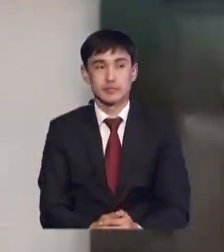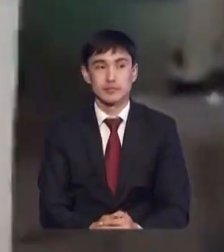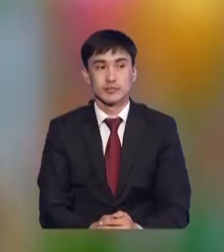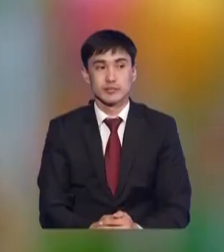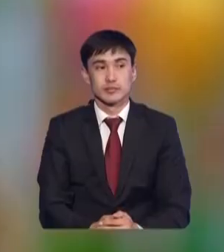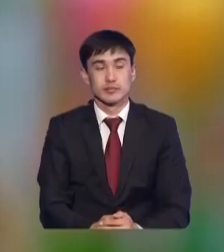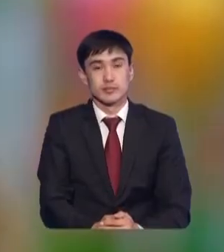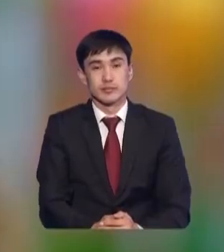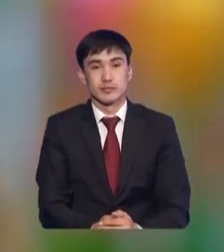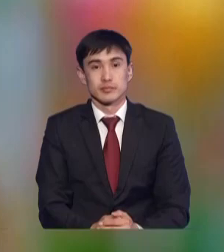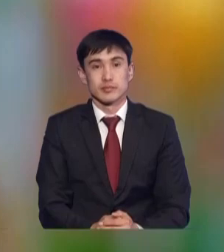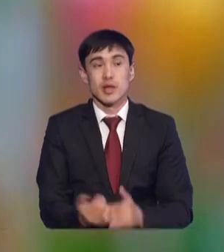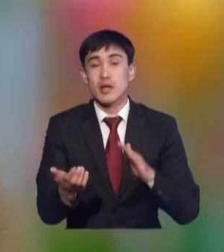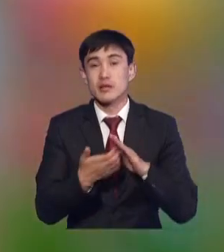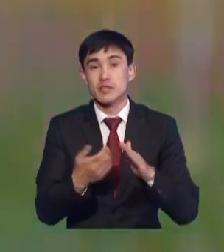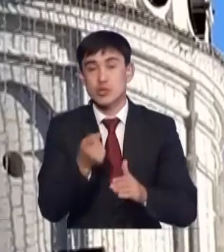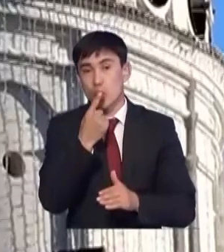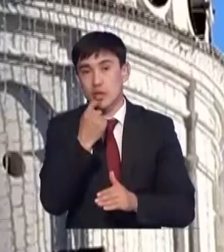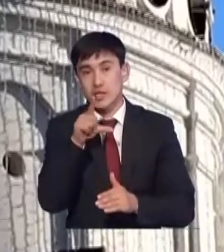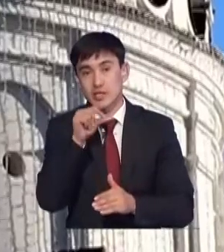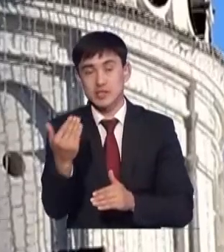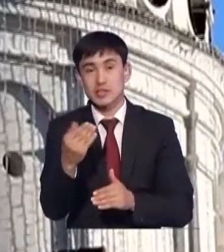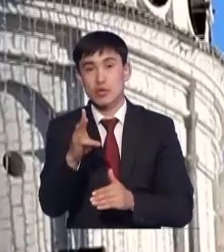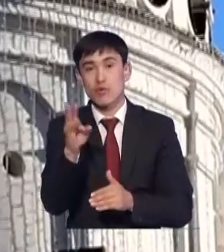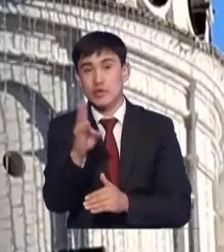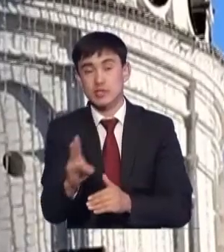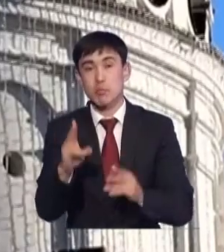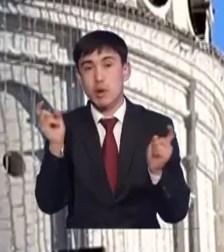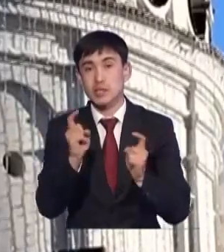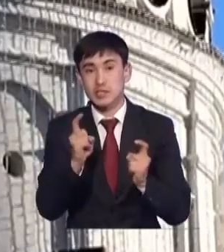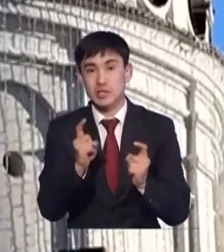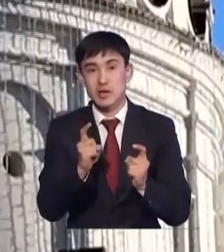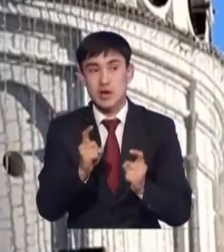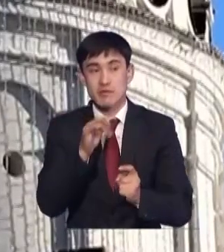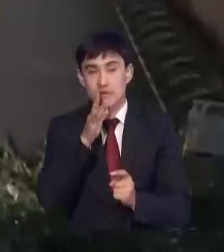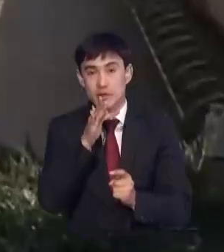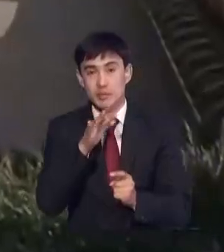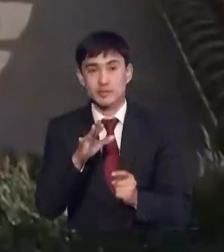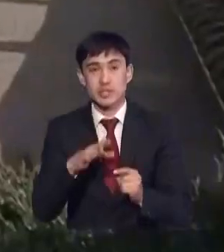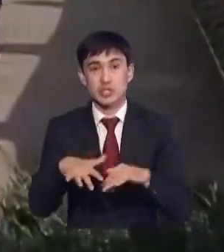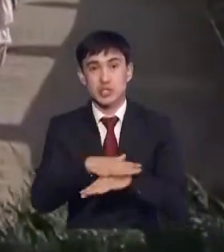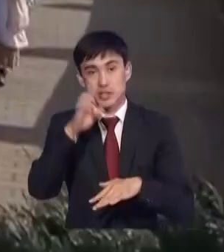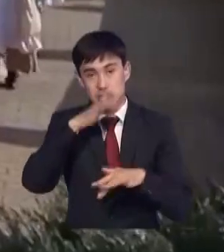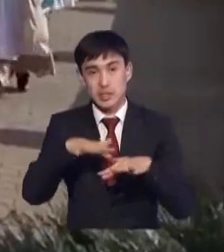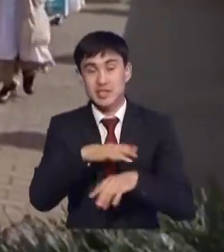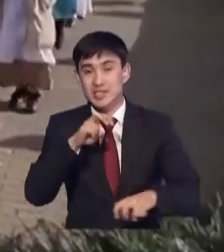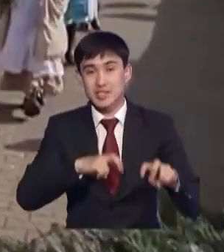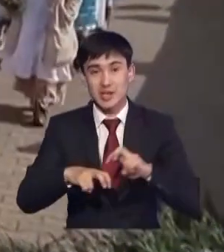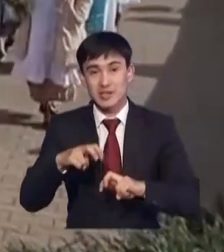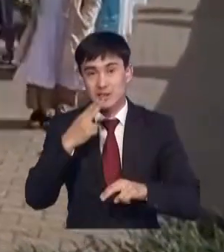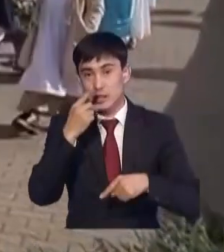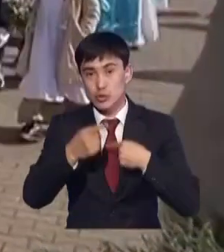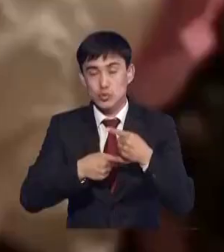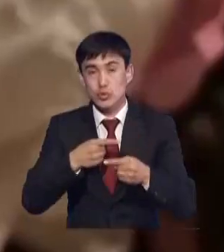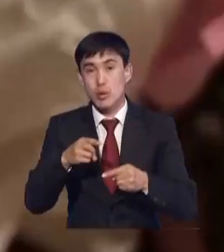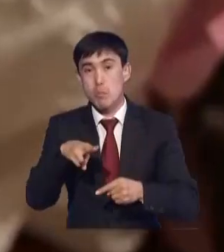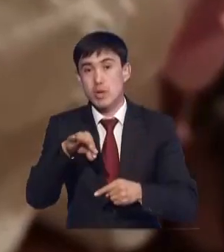одеваться дефицит куриных яиц в норвежских магазинах во время Страстной недели заставил жителей страны искать этот традиционный